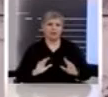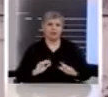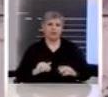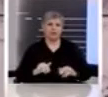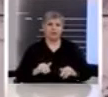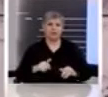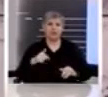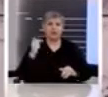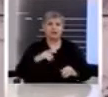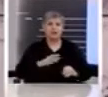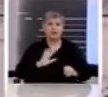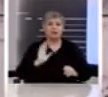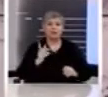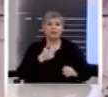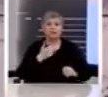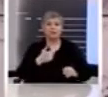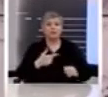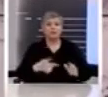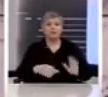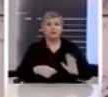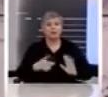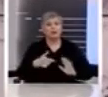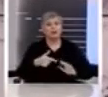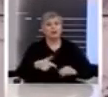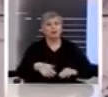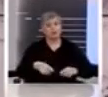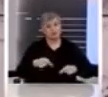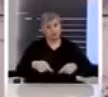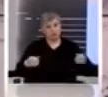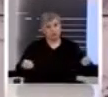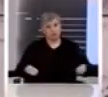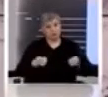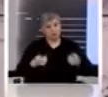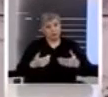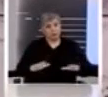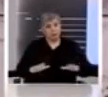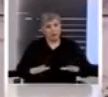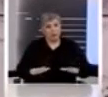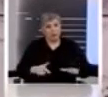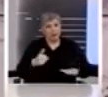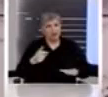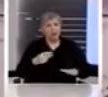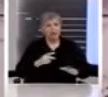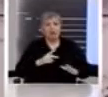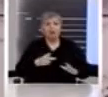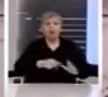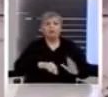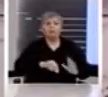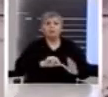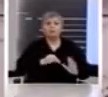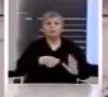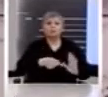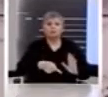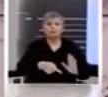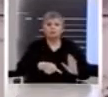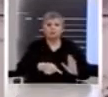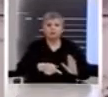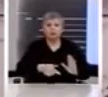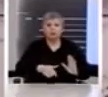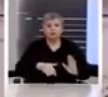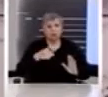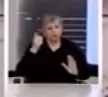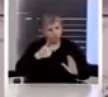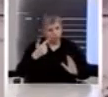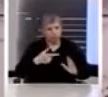να διαμορφωθεί μια τέτοια νομολογία. Δηλαδή, διότι βλέπω και το έγγραφο το οποίο μόνο έγραψα, δεν θα μπορούσα να κάνετε